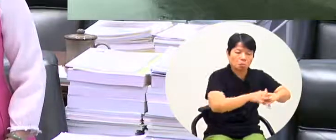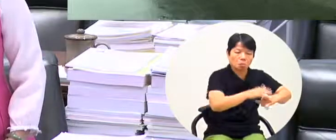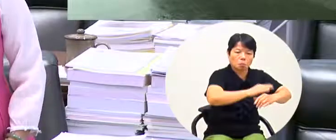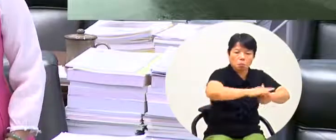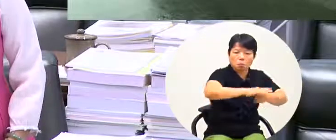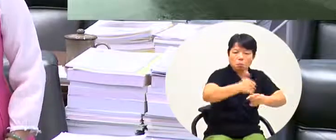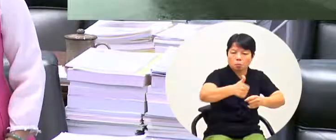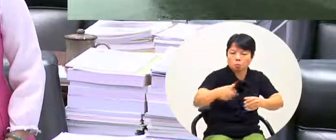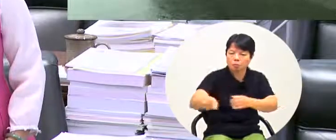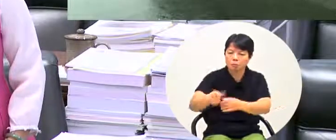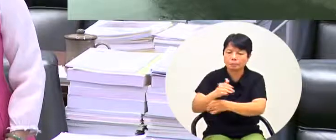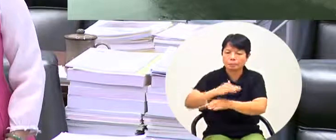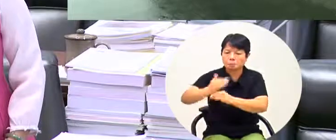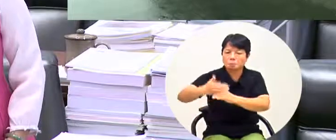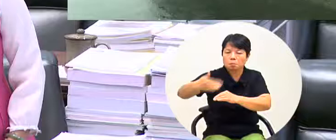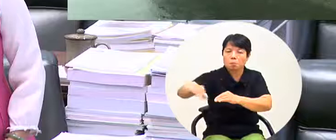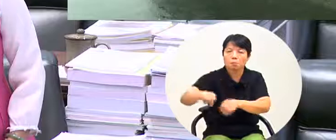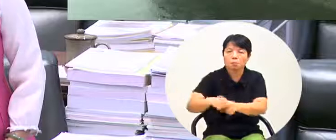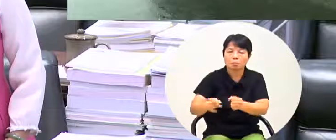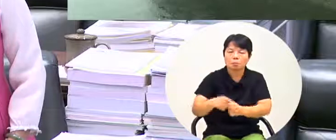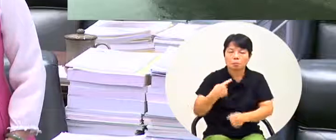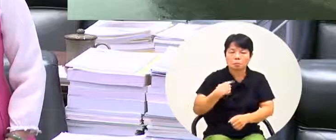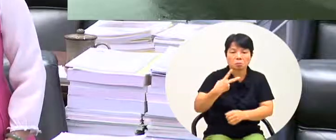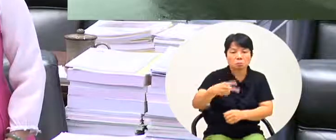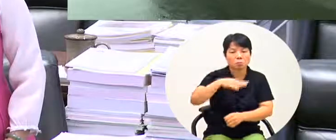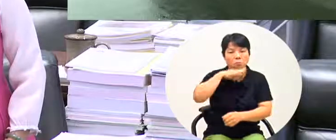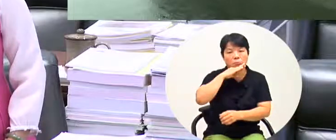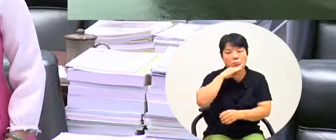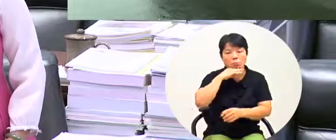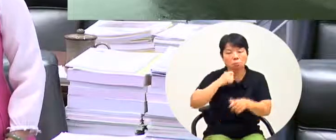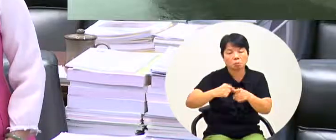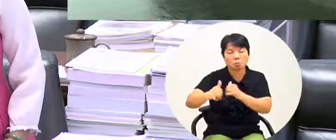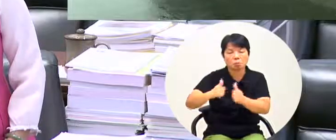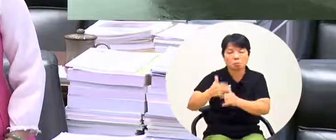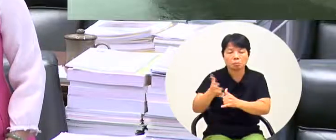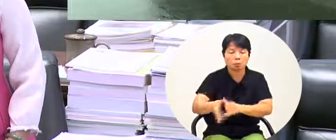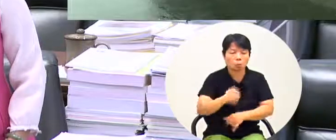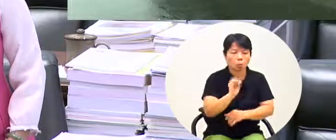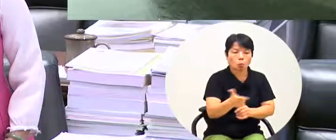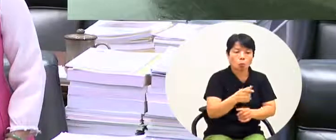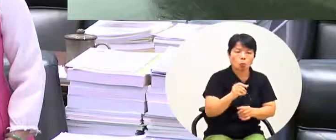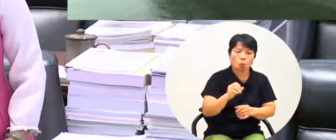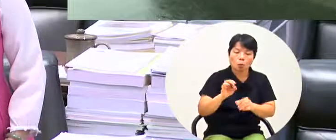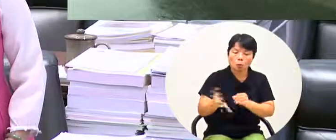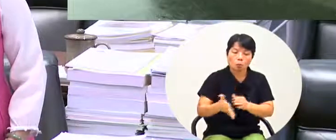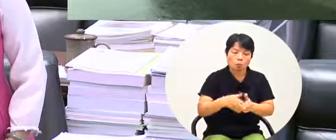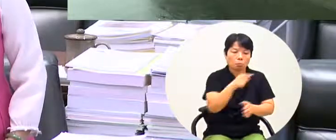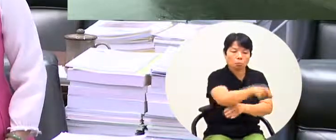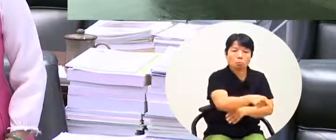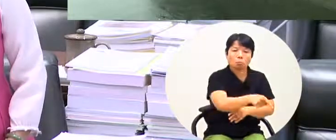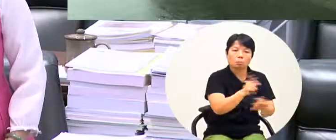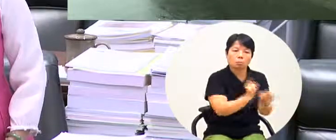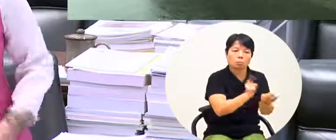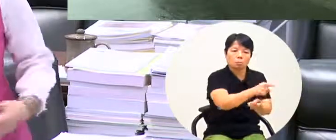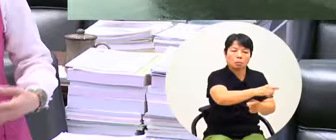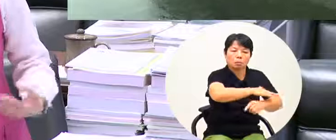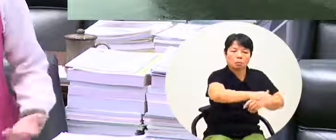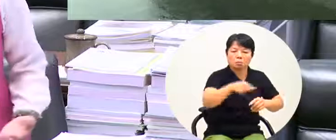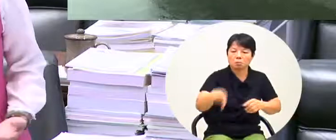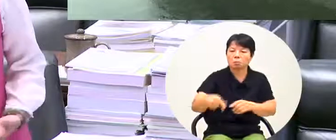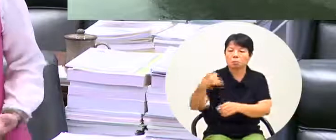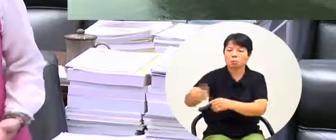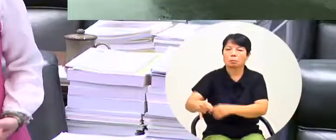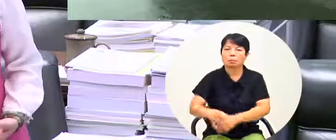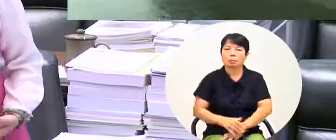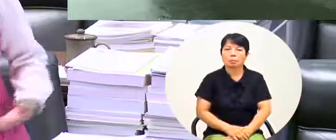们是二等公民吗？为什么这边铺得那么漂亮，那我们隔面对面竟然铺成这样？那当然我想这有可能就是那天处